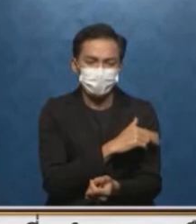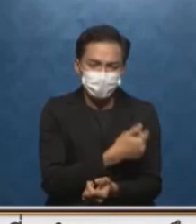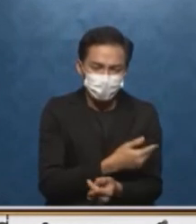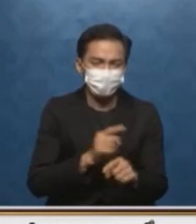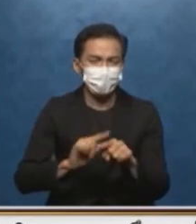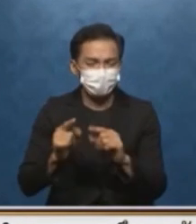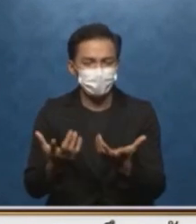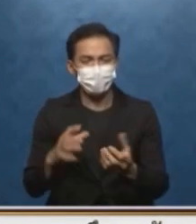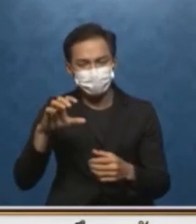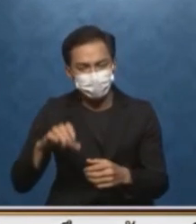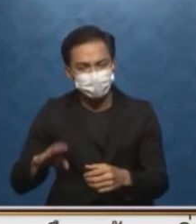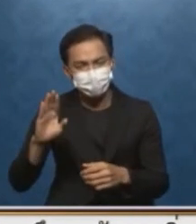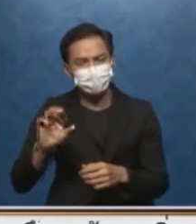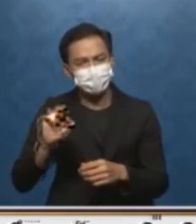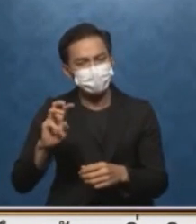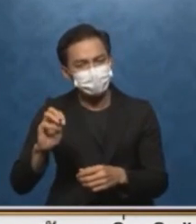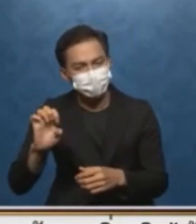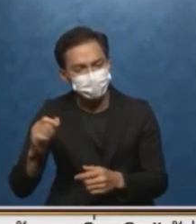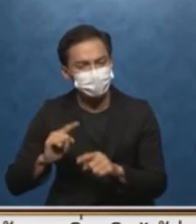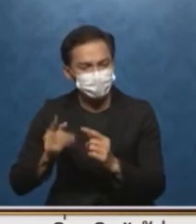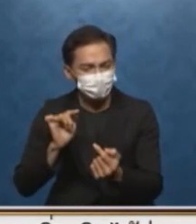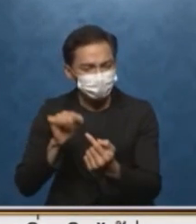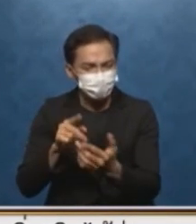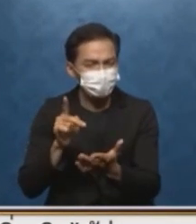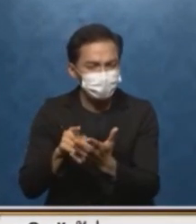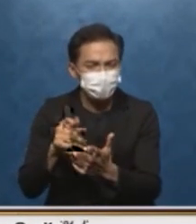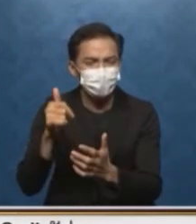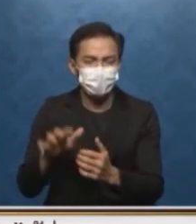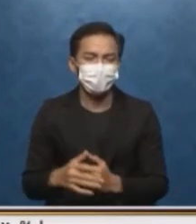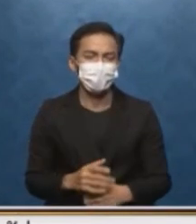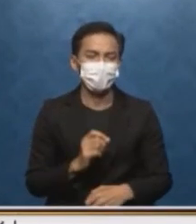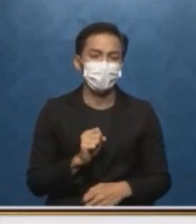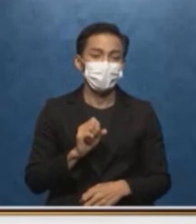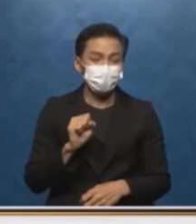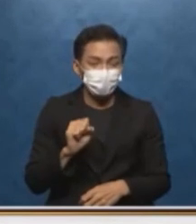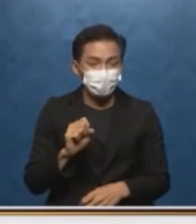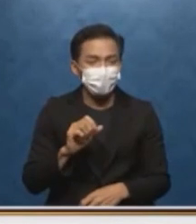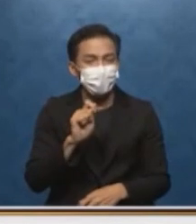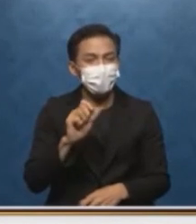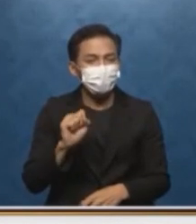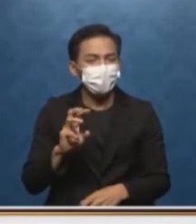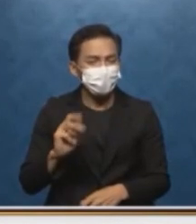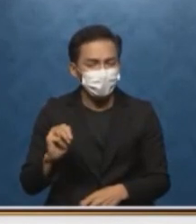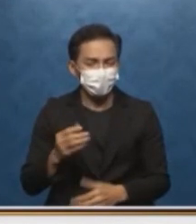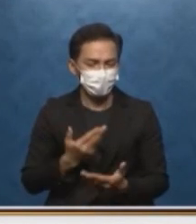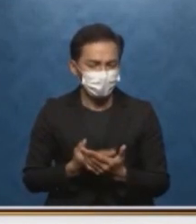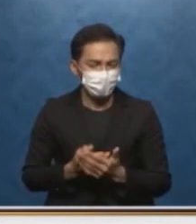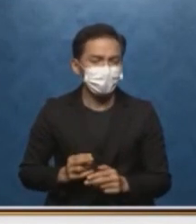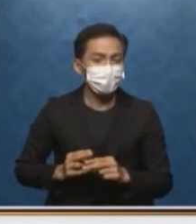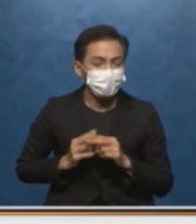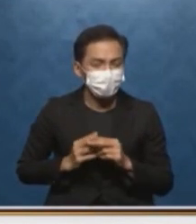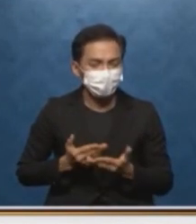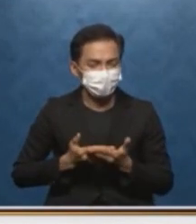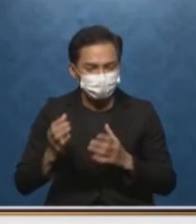ม่ถึงเงินกู้ทำไมอสม.ยังต้องควักเงินตัวเองในขณะที่ปฏิบัติงานเพื่อที่จะไปซื้อหน้